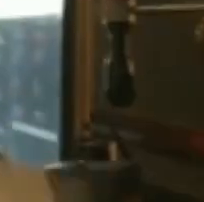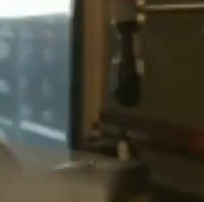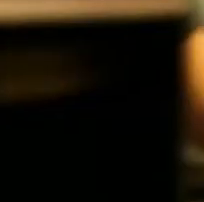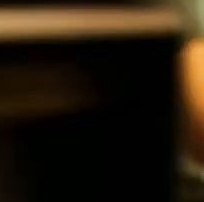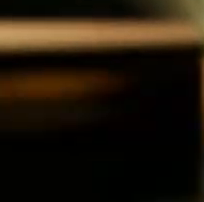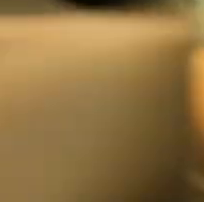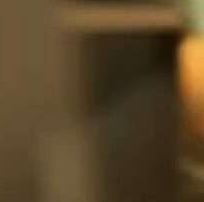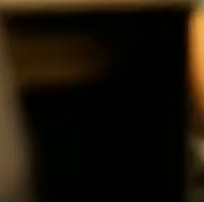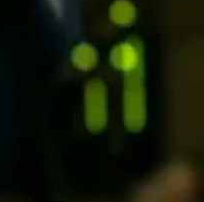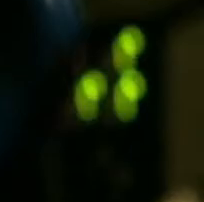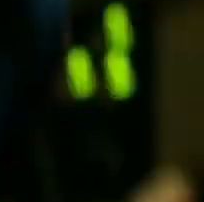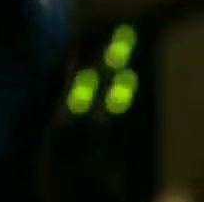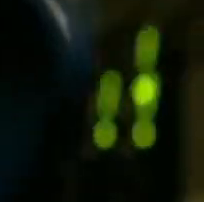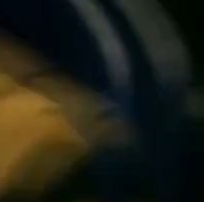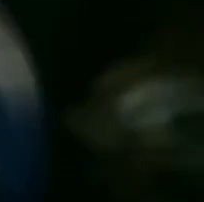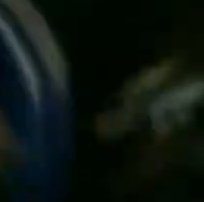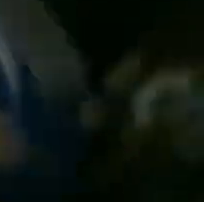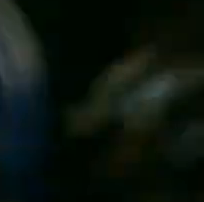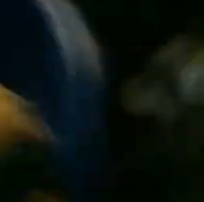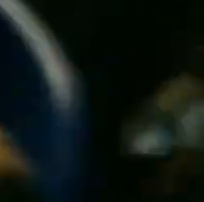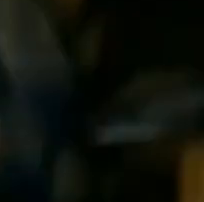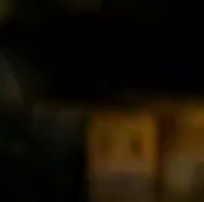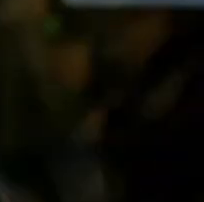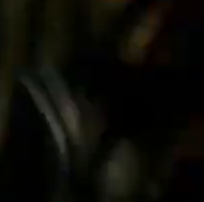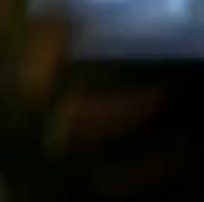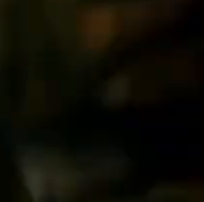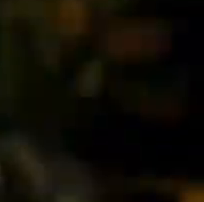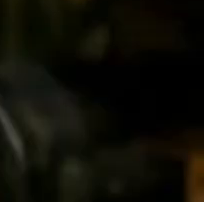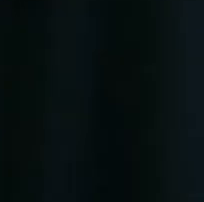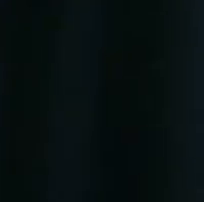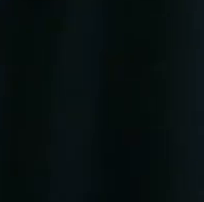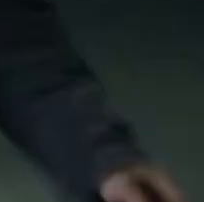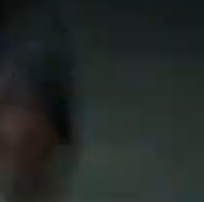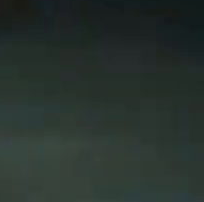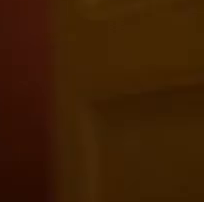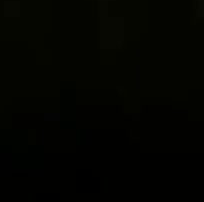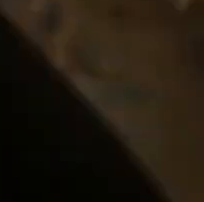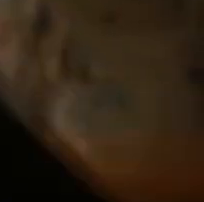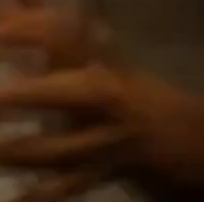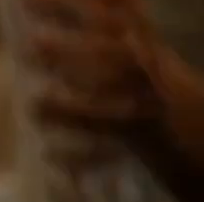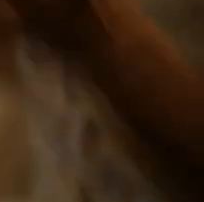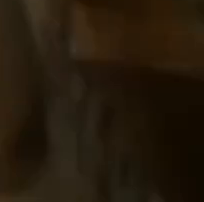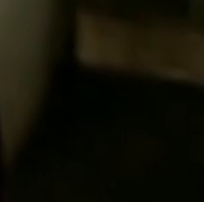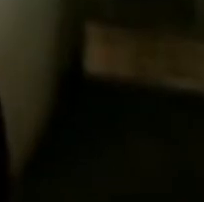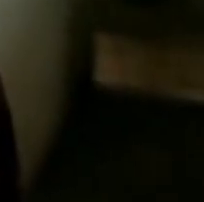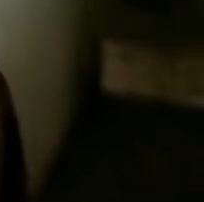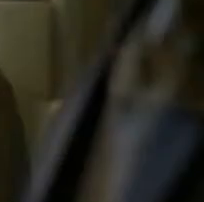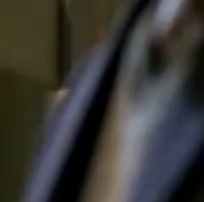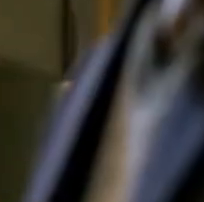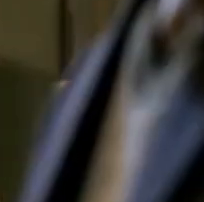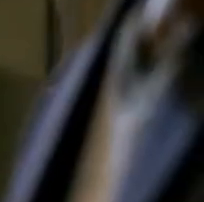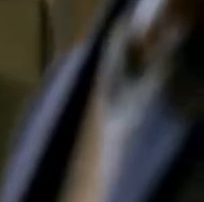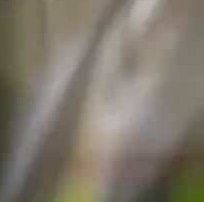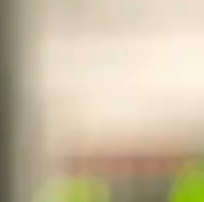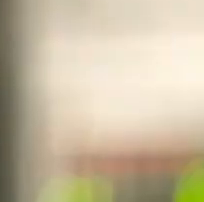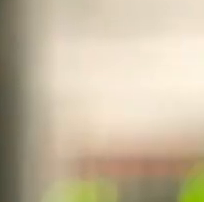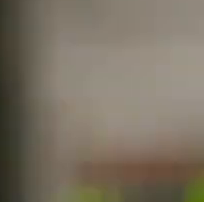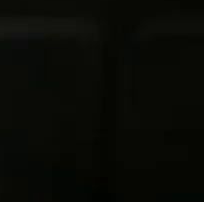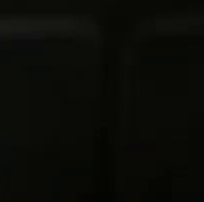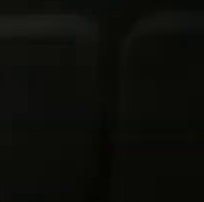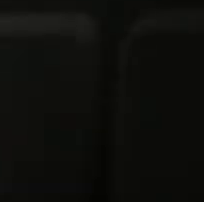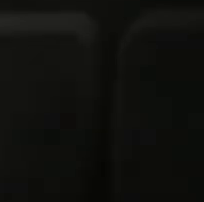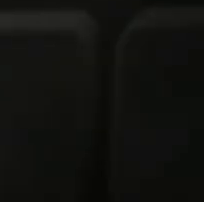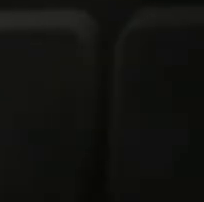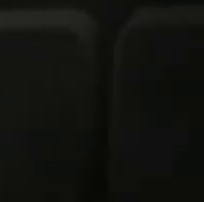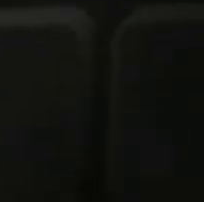დროის მანქანით. შეცვლიან თუ არა ისტორიულ ეპიზოდებს ფილმის გმირები. ფილმა ისტორია მაინც შეცვალა, მაგრამ ჯერ არ ვიცი როგორ.